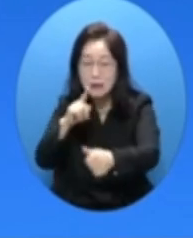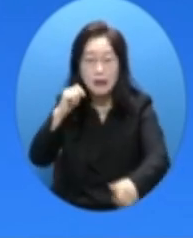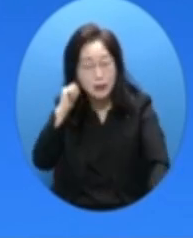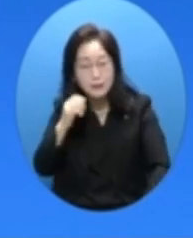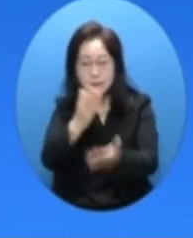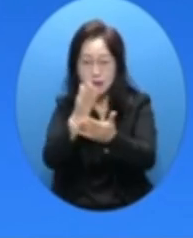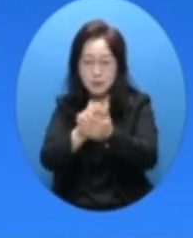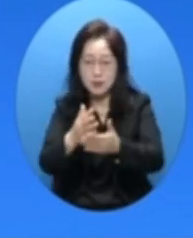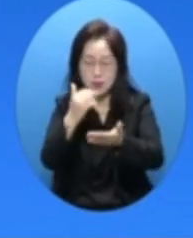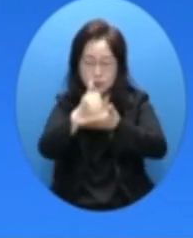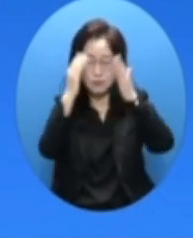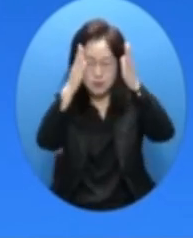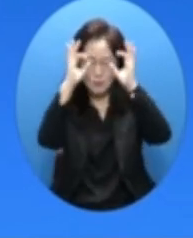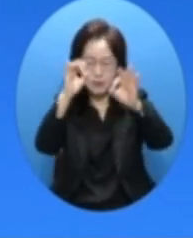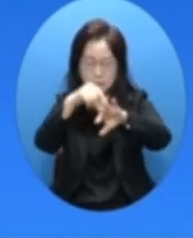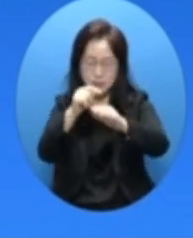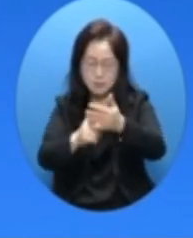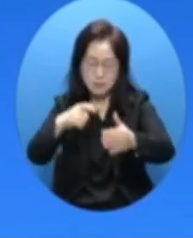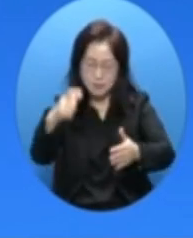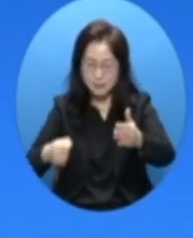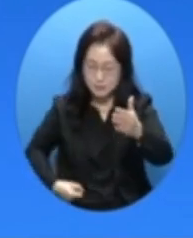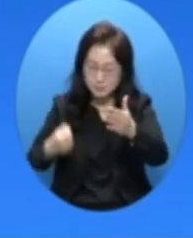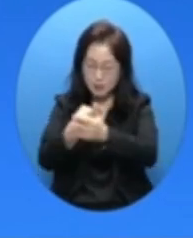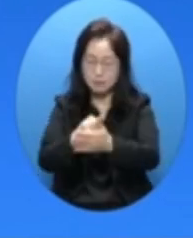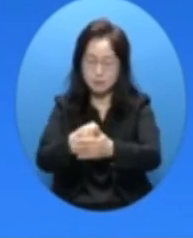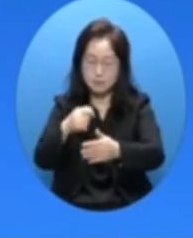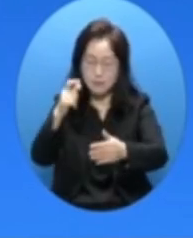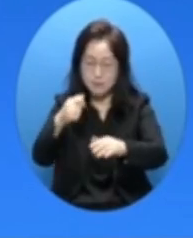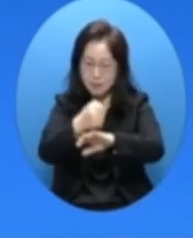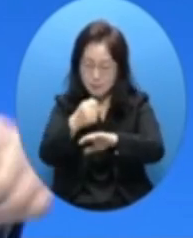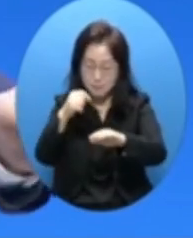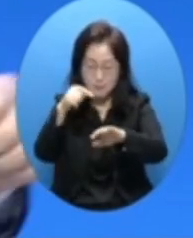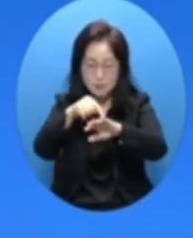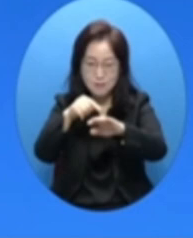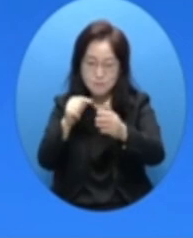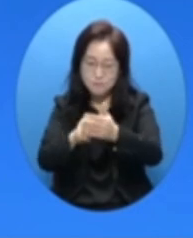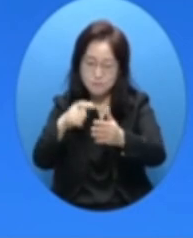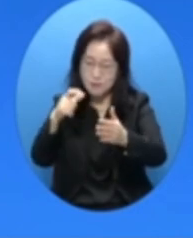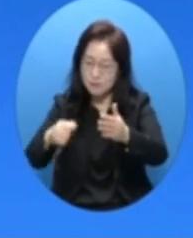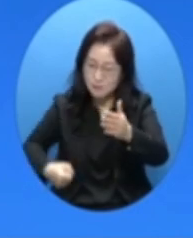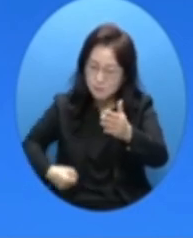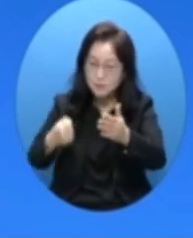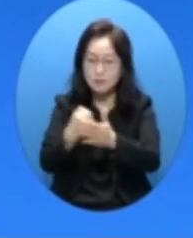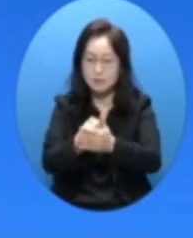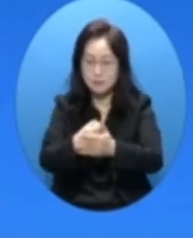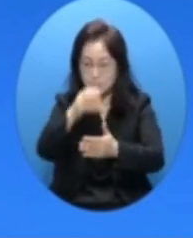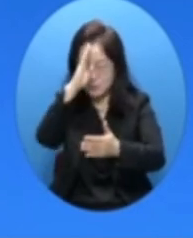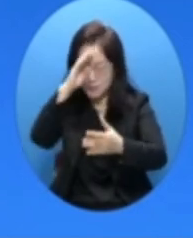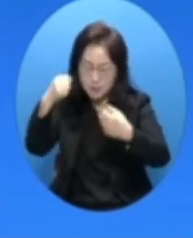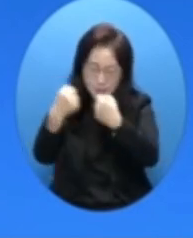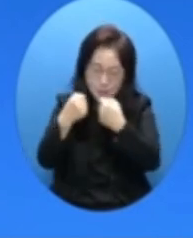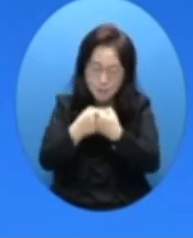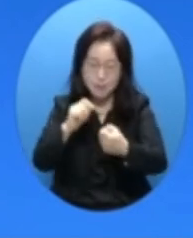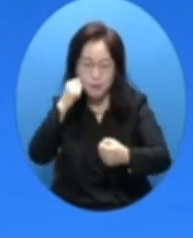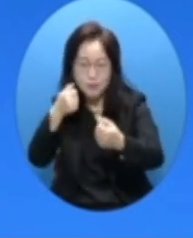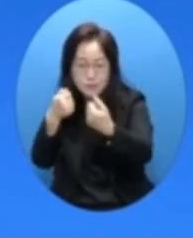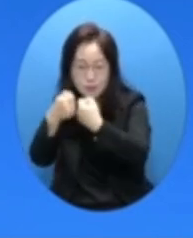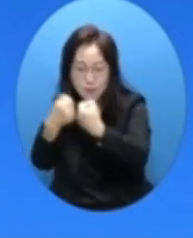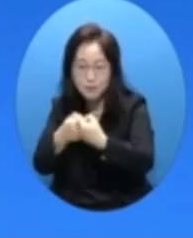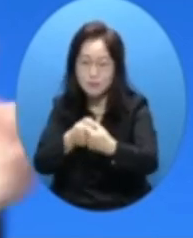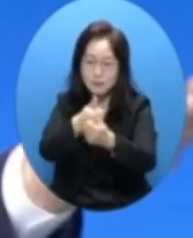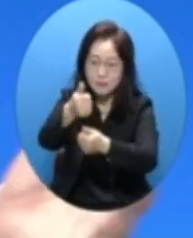마음을 강하게 하고 담대하고 강하게 하고 담대해 나가면 질병과 싸워지고 어려움과 싸워 이기고 문제와